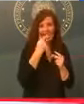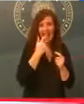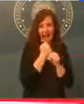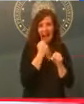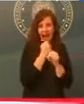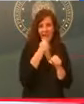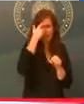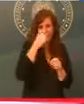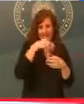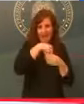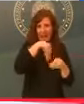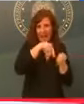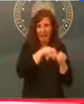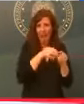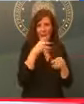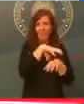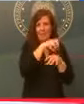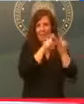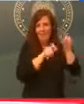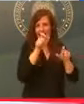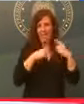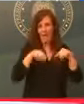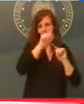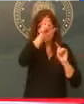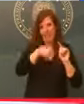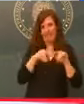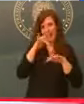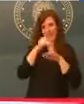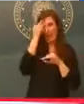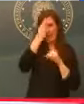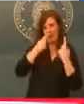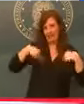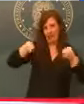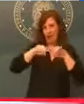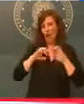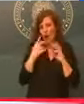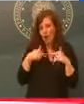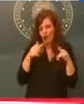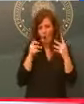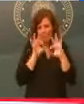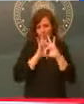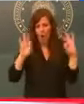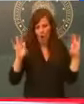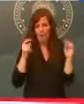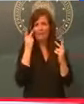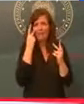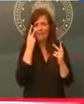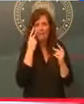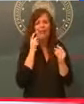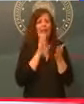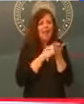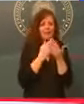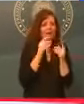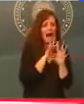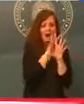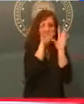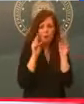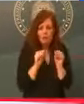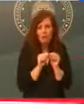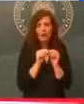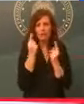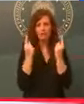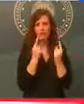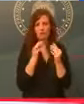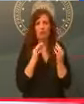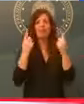tutti i Ministri sicuramente ci stiamo predisponendo lo sapete a questo è servito quel giro